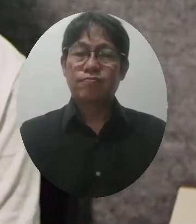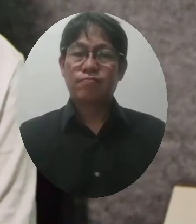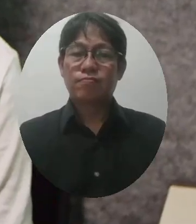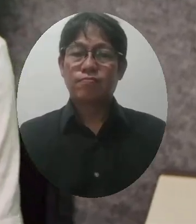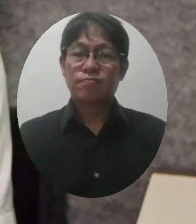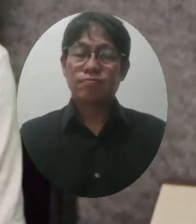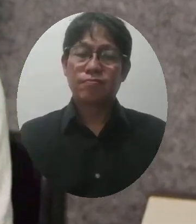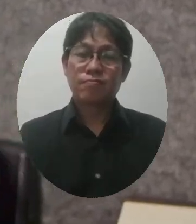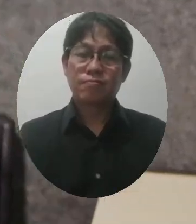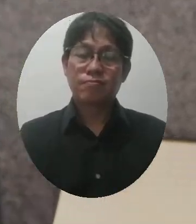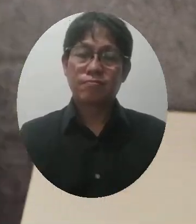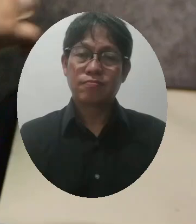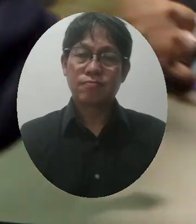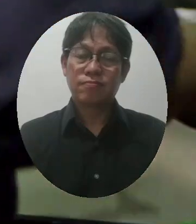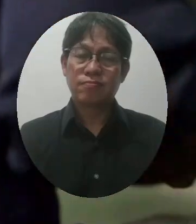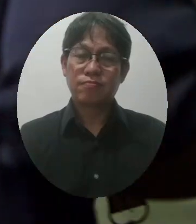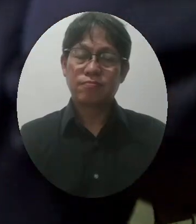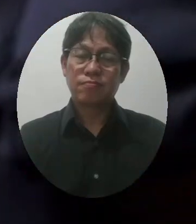okay.